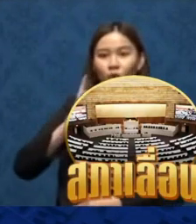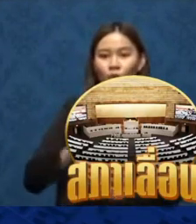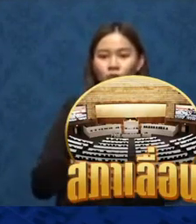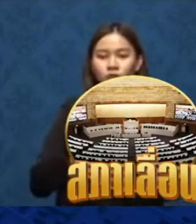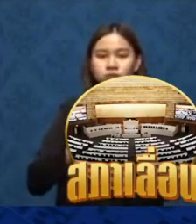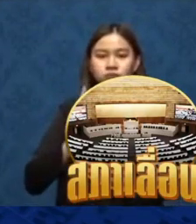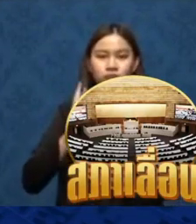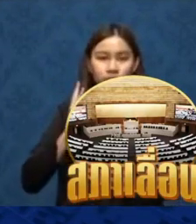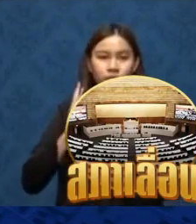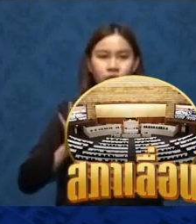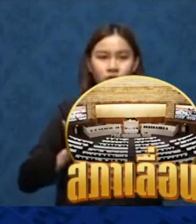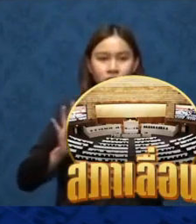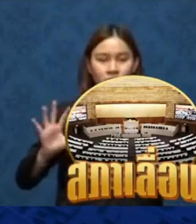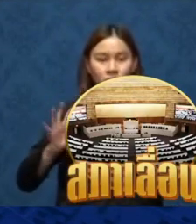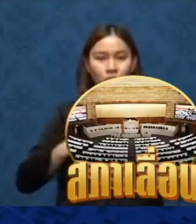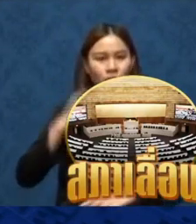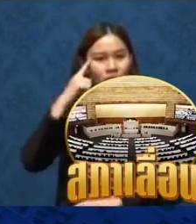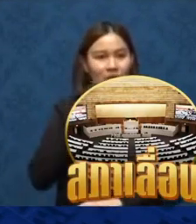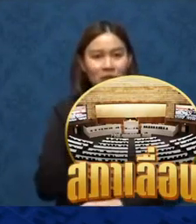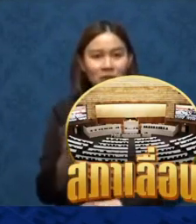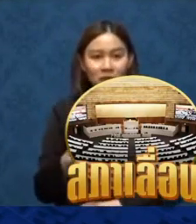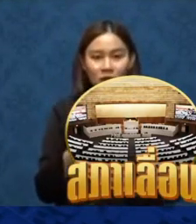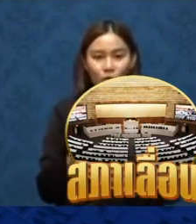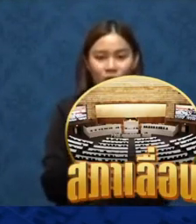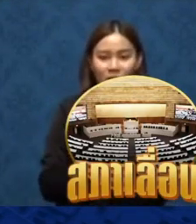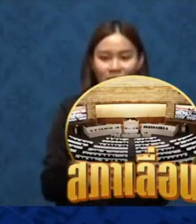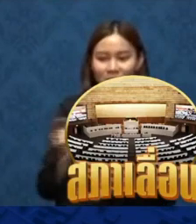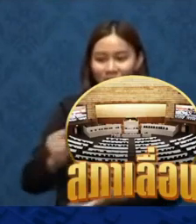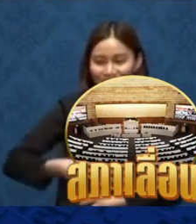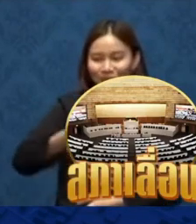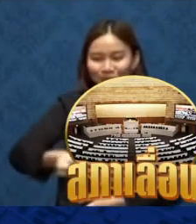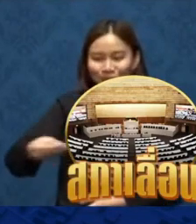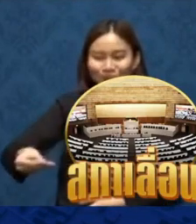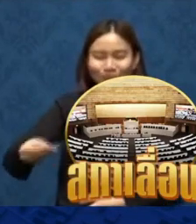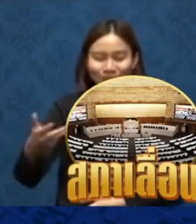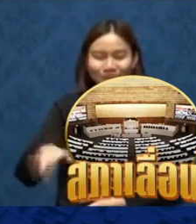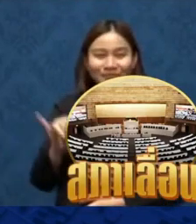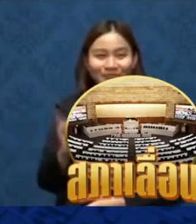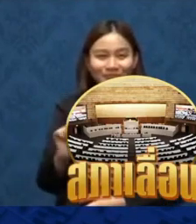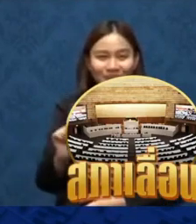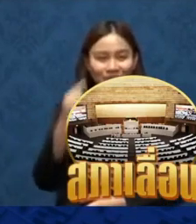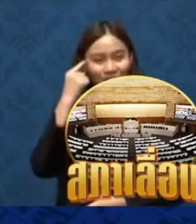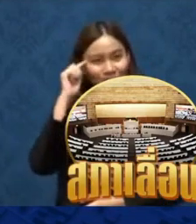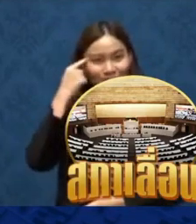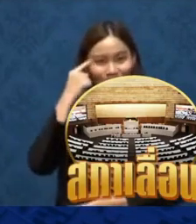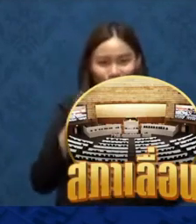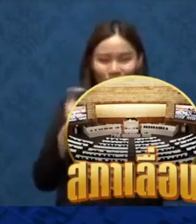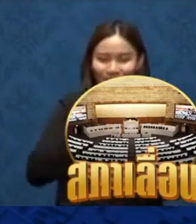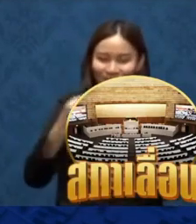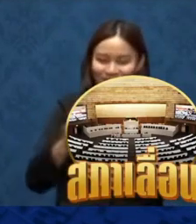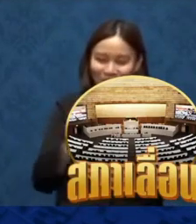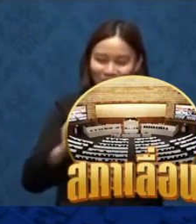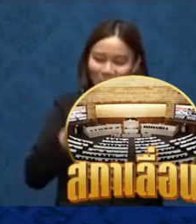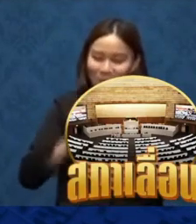เต็มไปหมดนะครับแต่ผมไม่แน่ใจว่าทางเจ้าหน้าที่นี่เตรียมปากกาให้หรือเปล่านะครับก็เลยไม่รู้ว่าติดขัดเรื่องการเซ็นชื่อเข้าประชุ